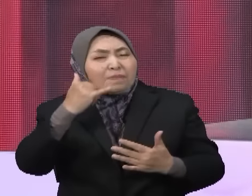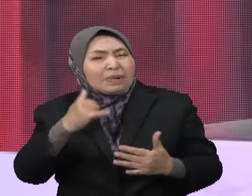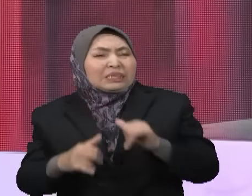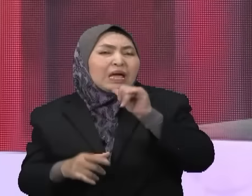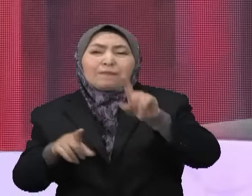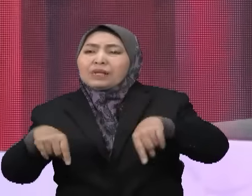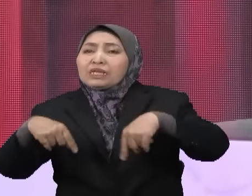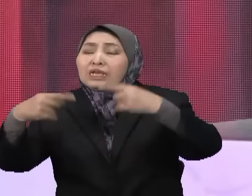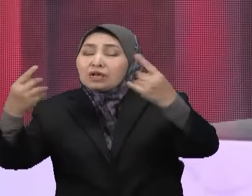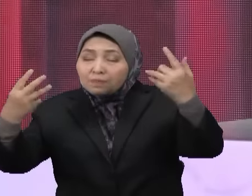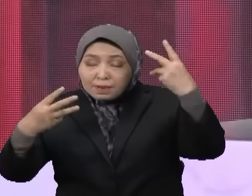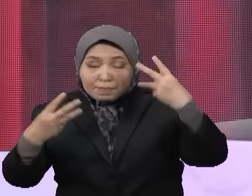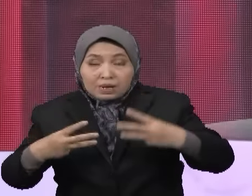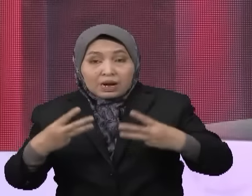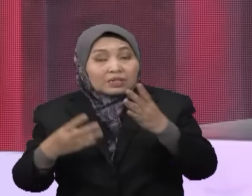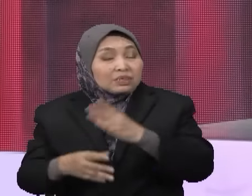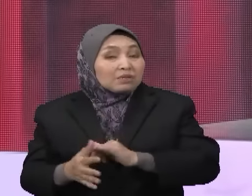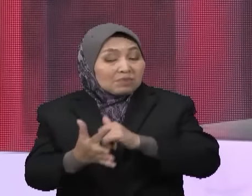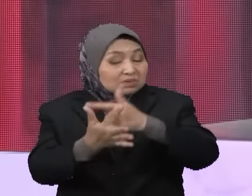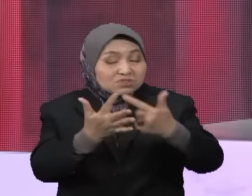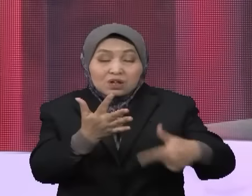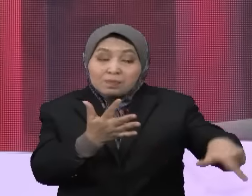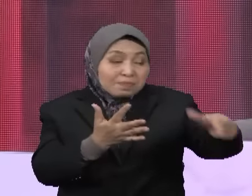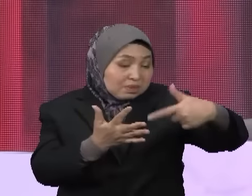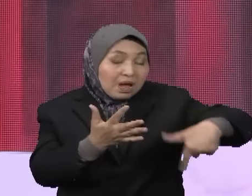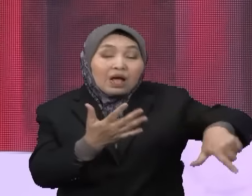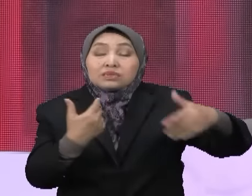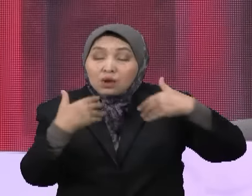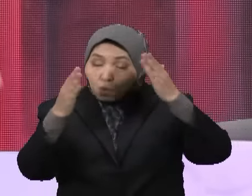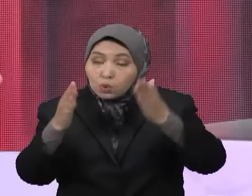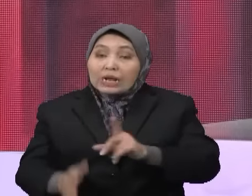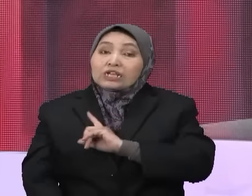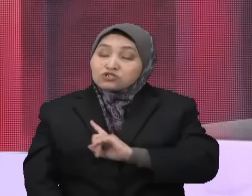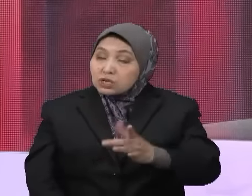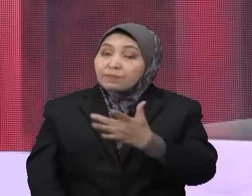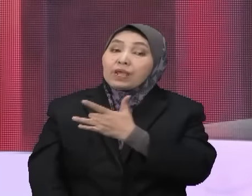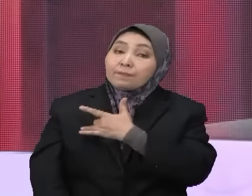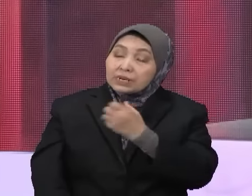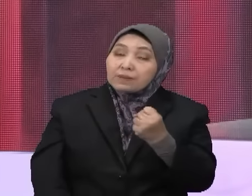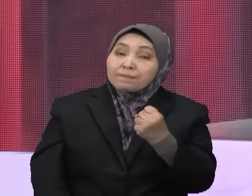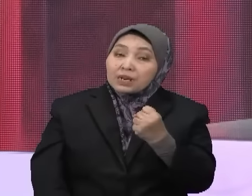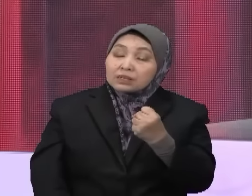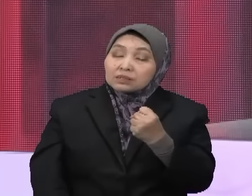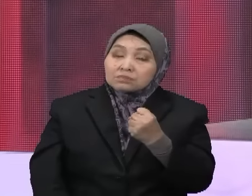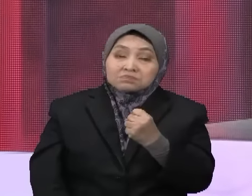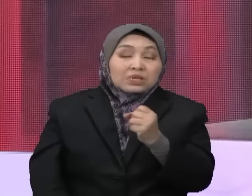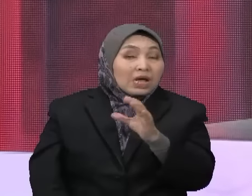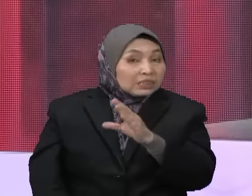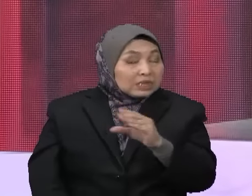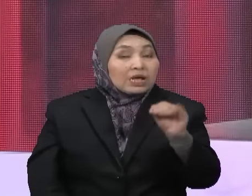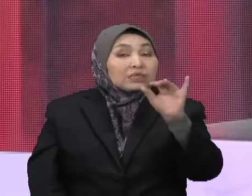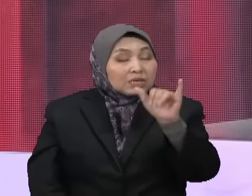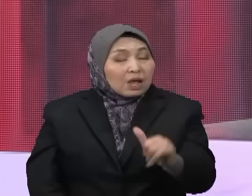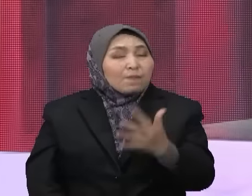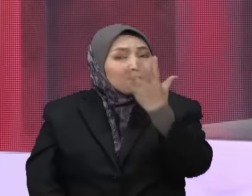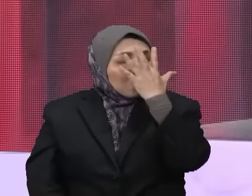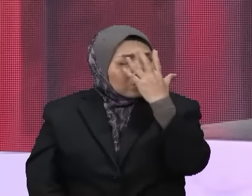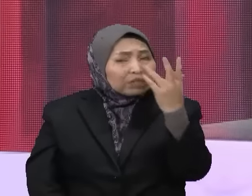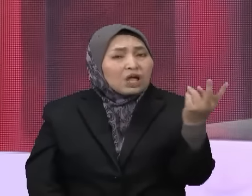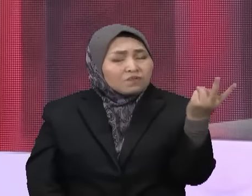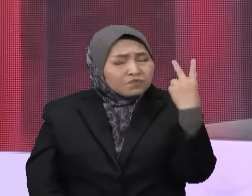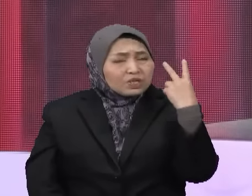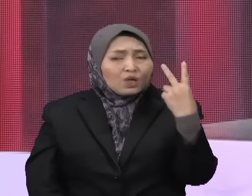pergi berperang. Dan di kalangan mereka ada juga orang Islam yang beriman, ya, yang beriman dan juga yang munafik. Yang